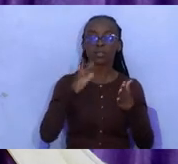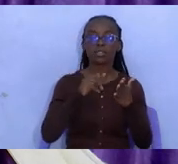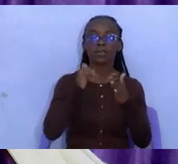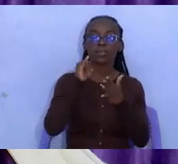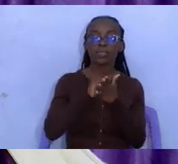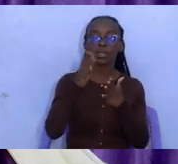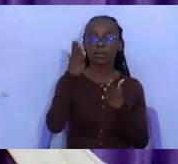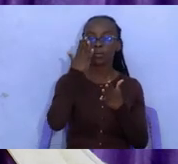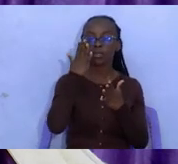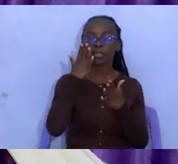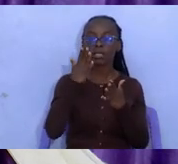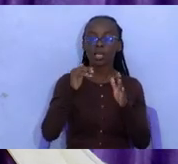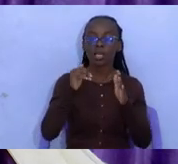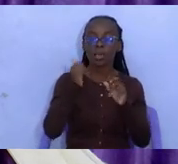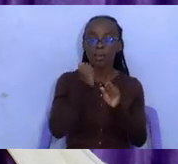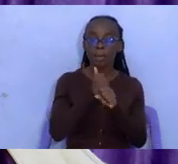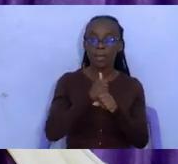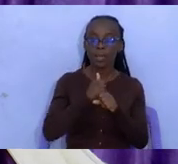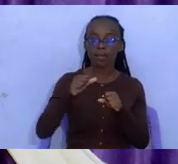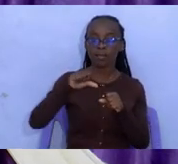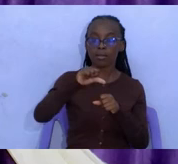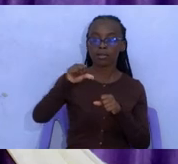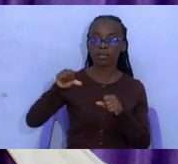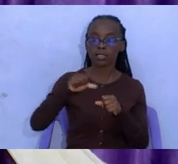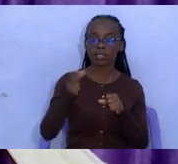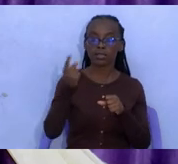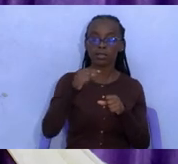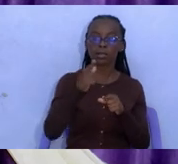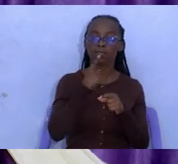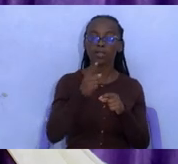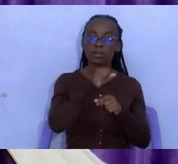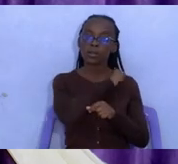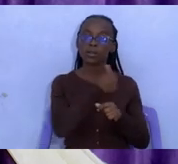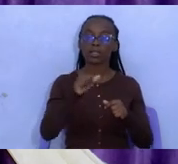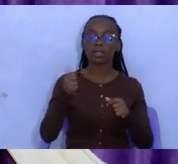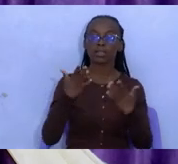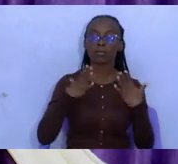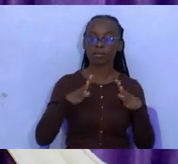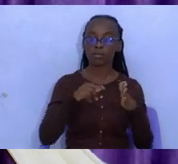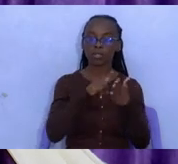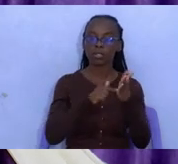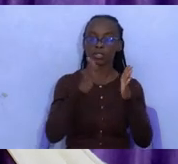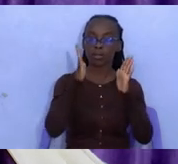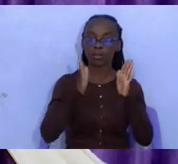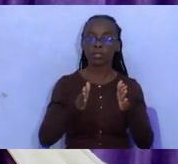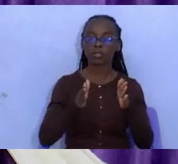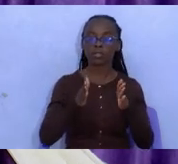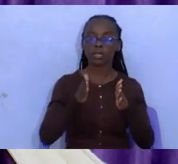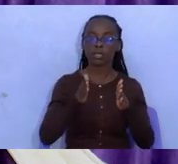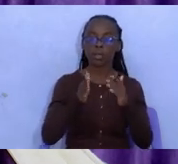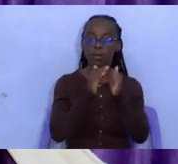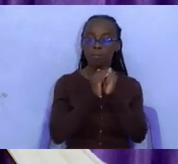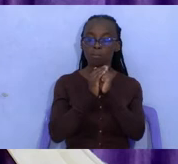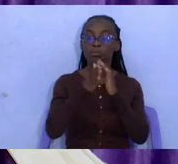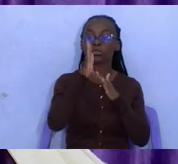hata anointing kuflow ili akaweza kuwaponya wengine. Huyu mtu alikuwa mchaji wa Mungu, na maandiko